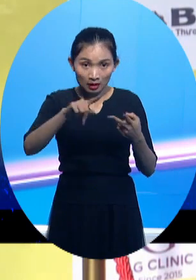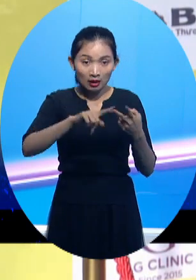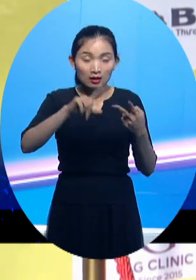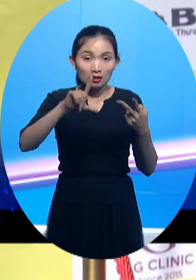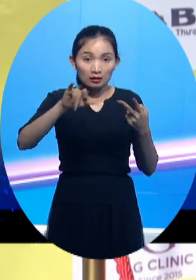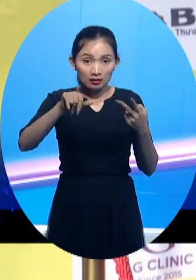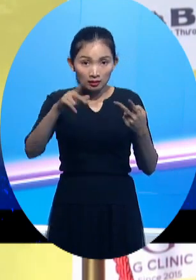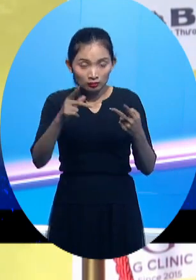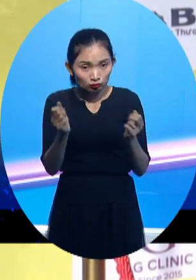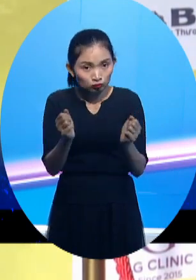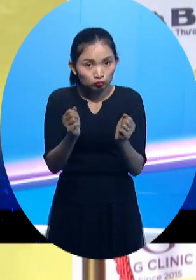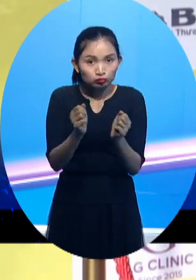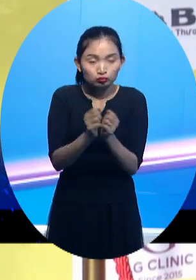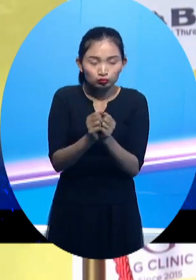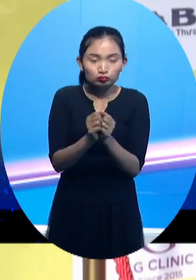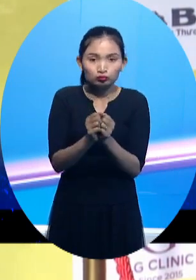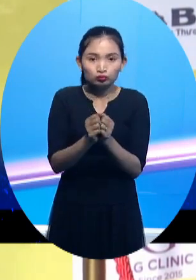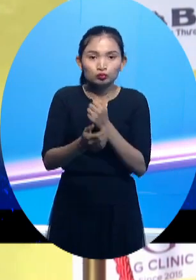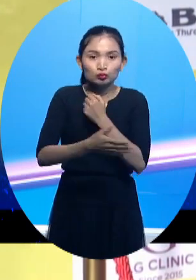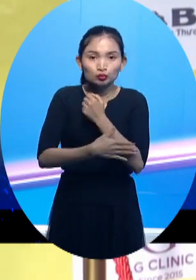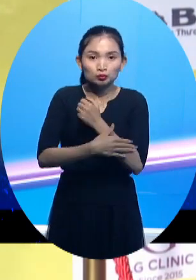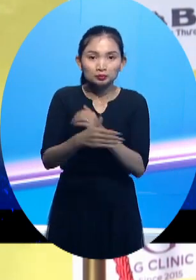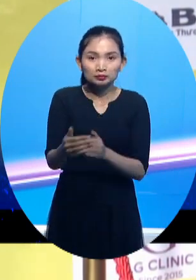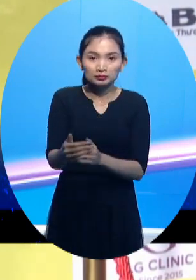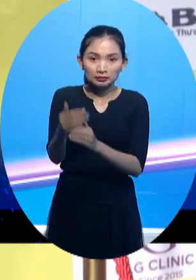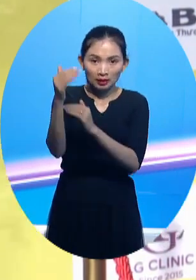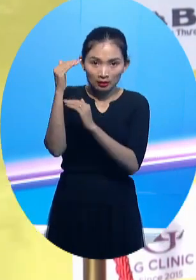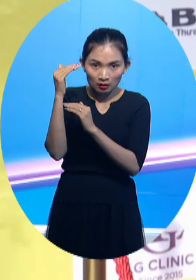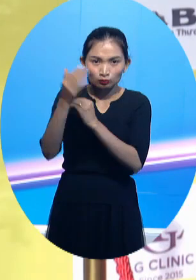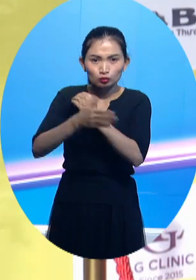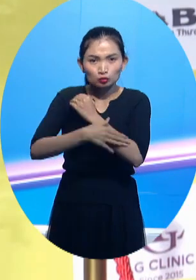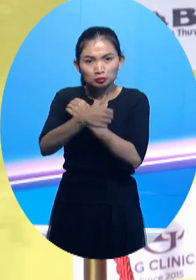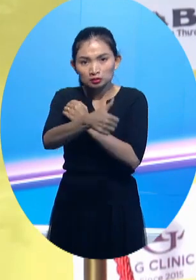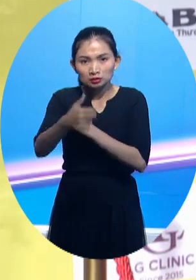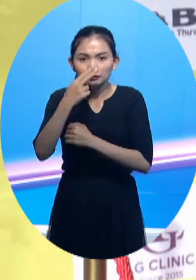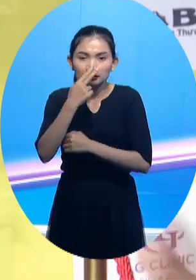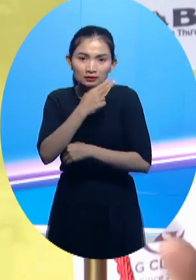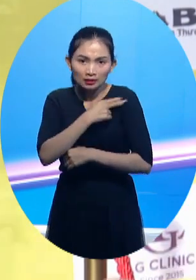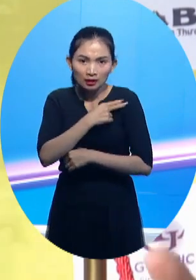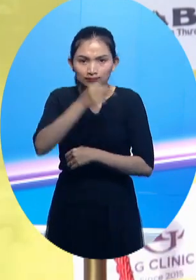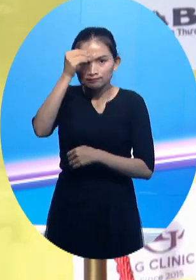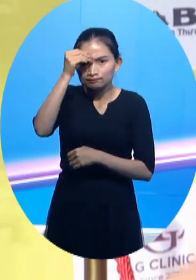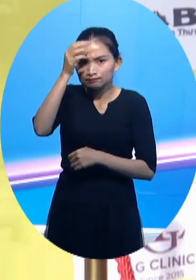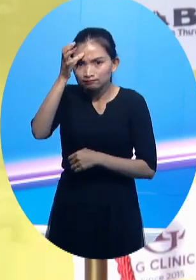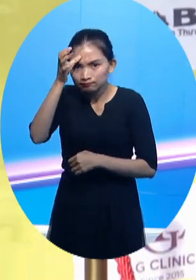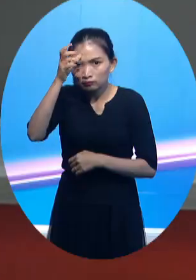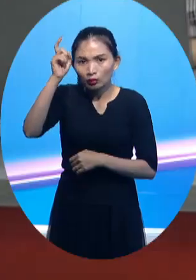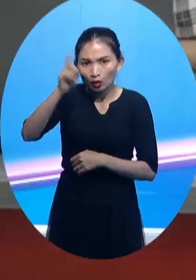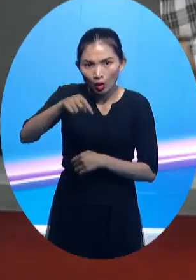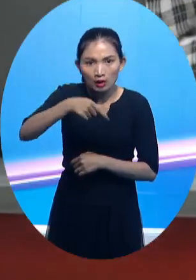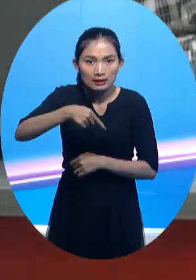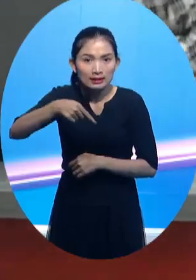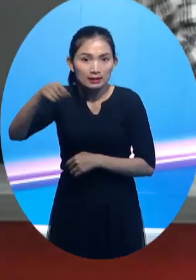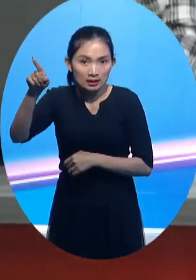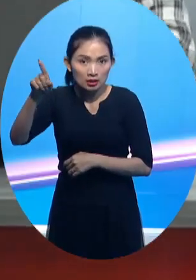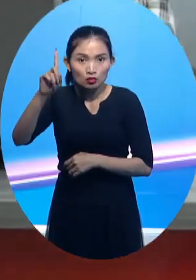diện để giúp được rất nhiều thanh niên ở Việt Nam mà những người có ý chí cầu tiến và có kiến thức để sinh sống học tập và làm việc